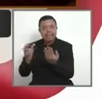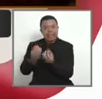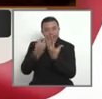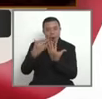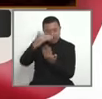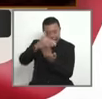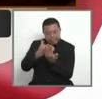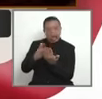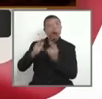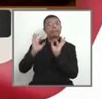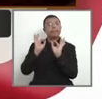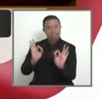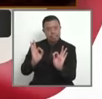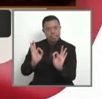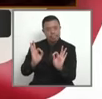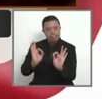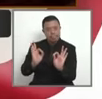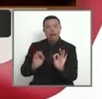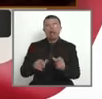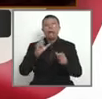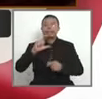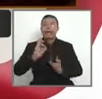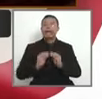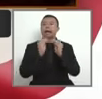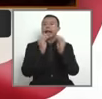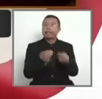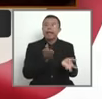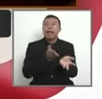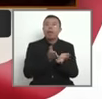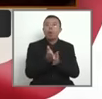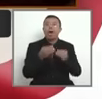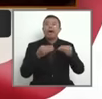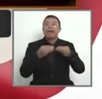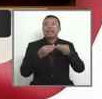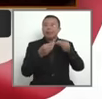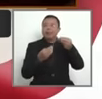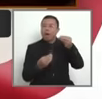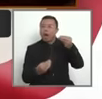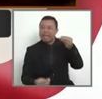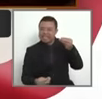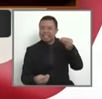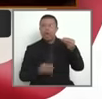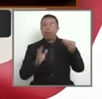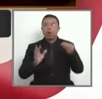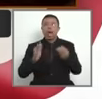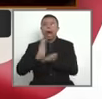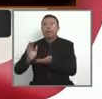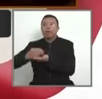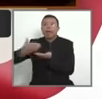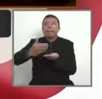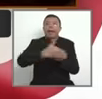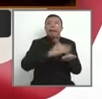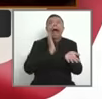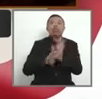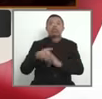gelisah karena gelisahnya makanya dia kuntiti terus Jawa Tengah dia kuntitih datang dia ke Jawa Tengah membagikan